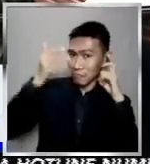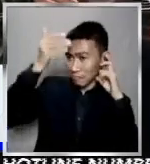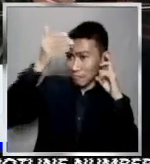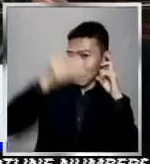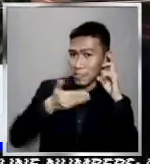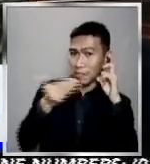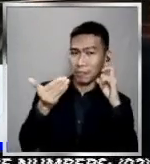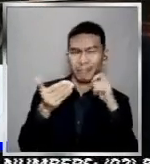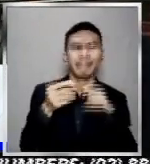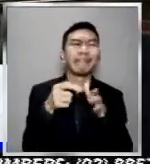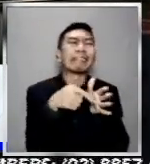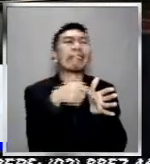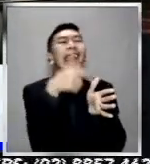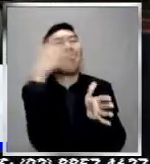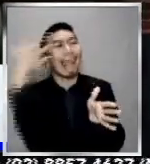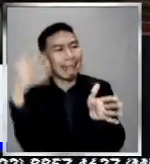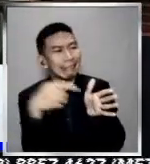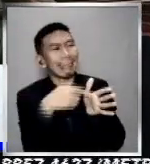lang.